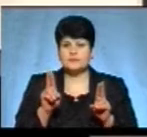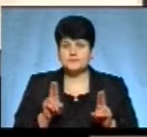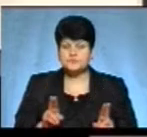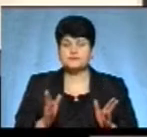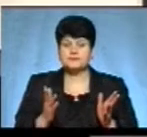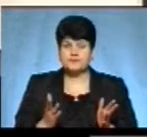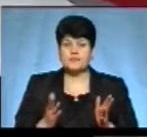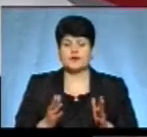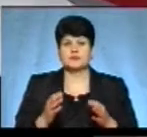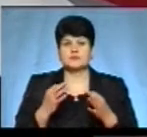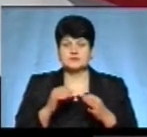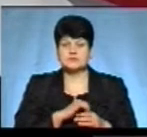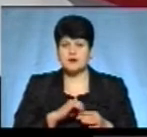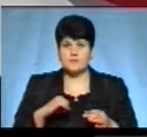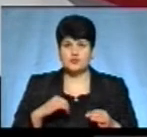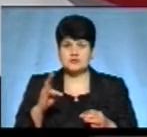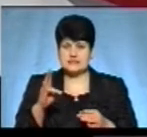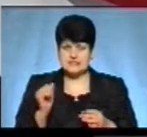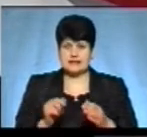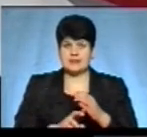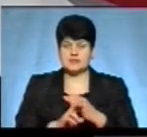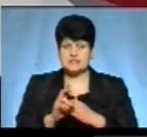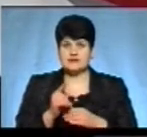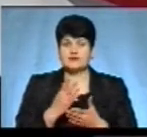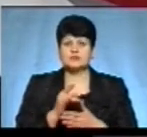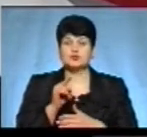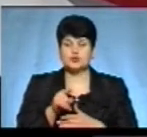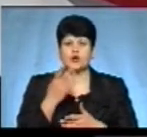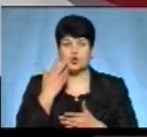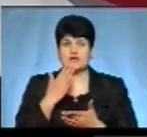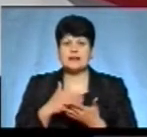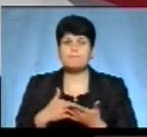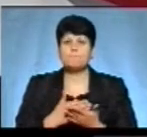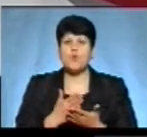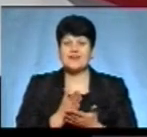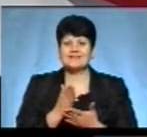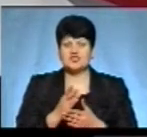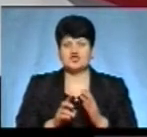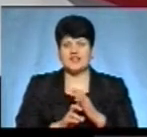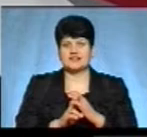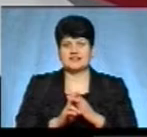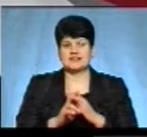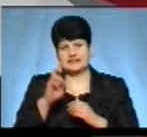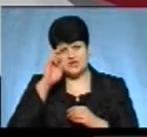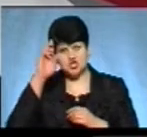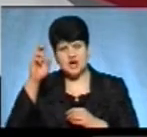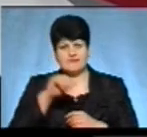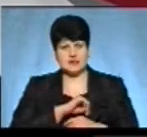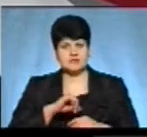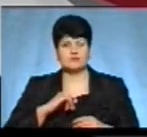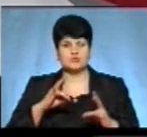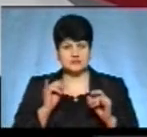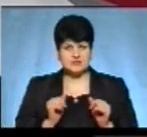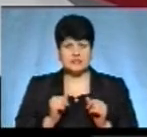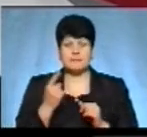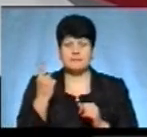власне, автокефальна церква утворюється, коли утворюється політична держава. Політична держава у нас утворилася